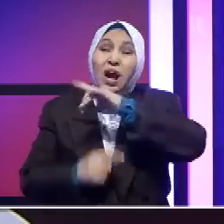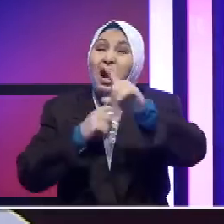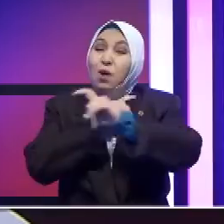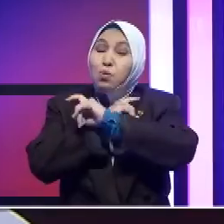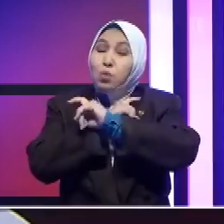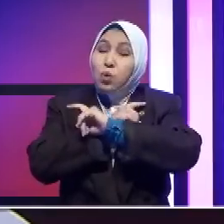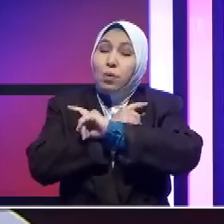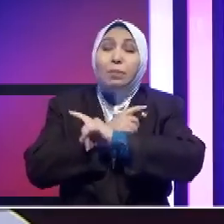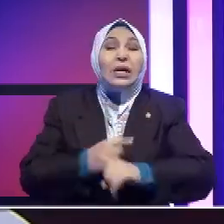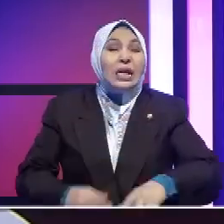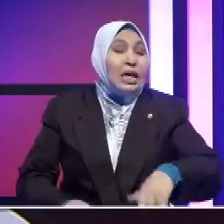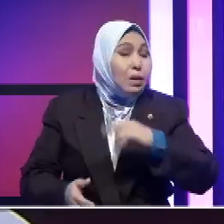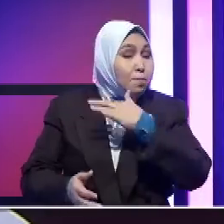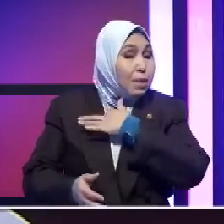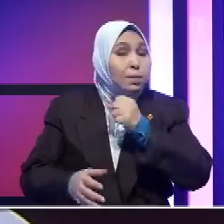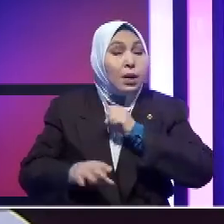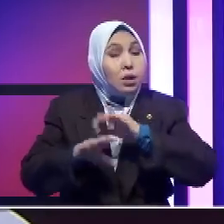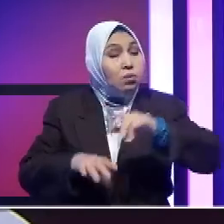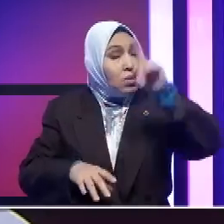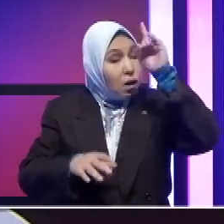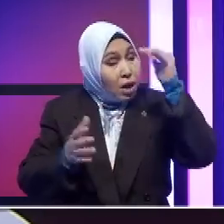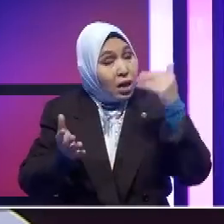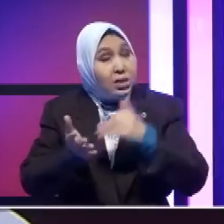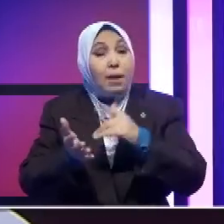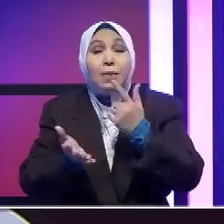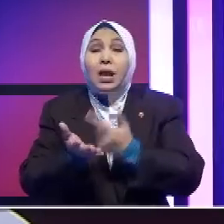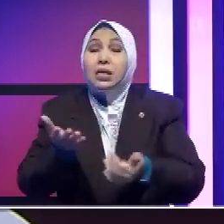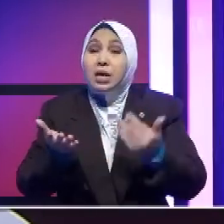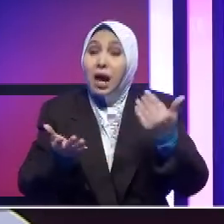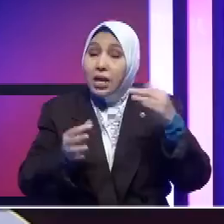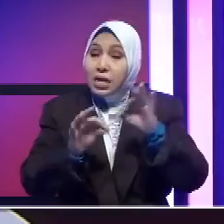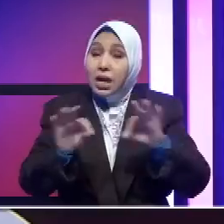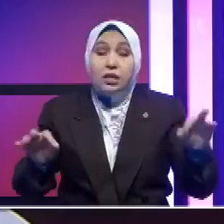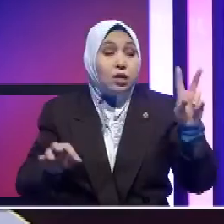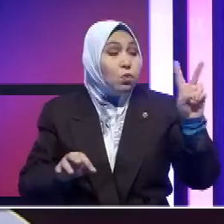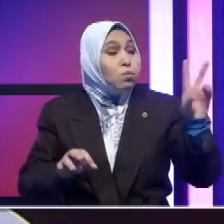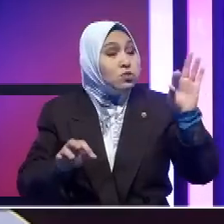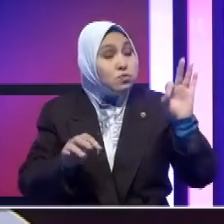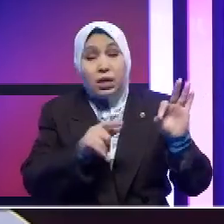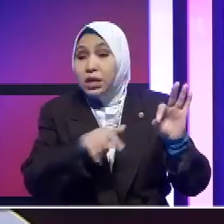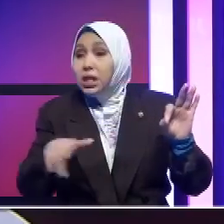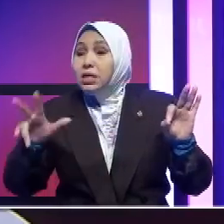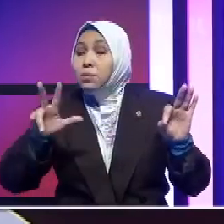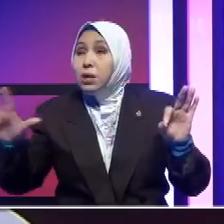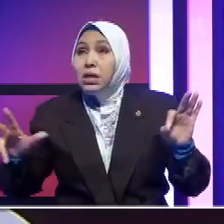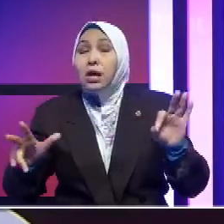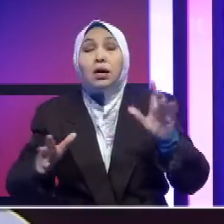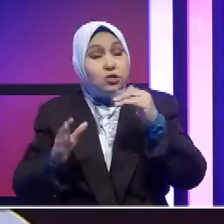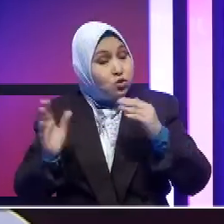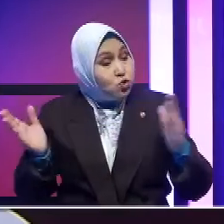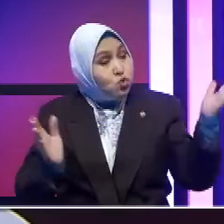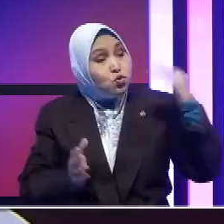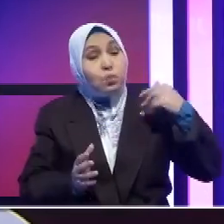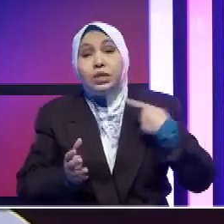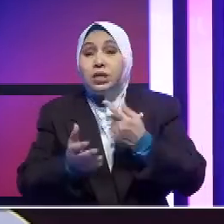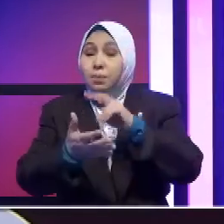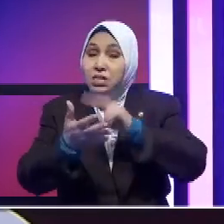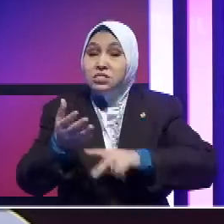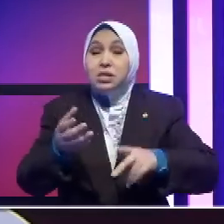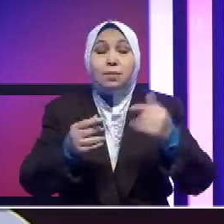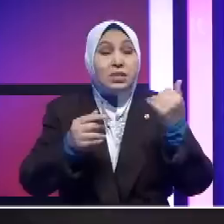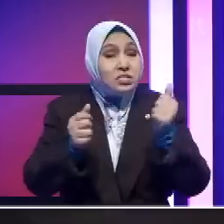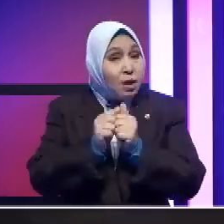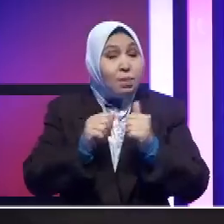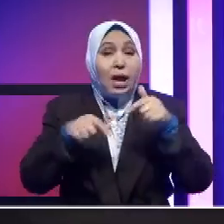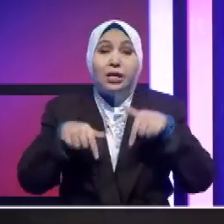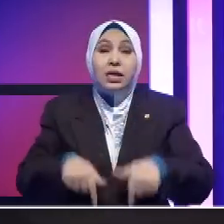Taala. Apakah lagi yang berlaku pada ayat 29 hingga 33? Jom kita baca bersama pada hari ini, pimpin Ustaz Tirmizi.